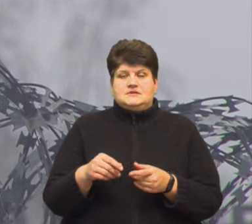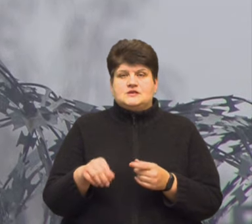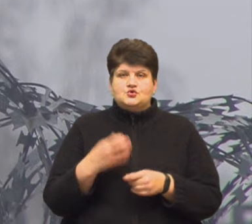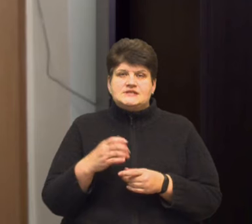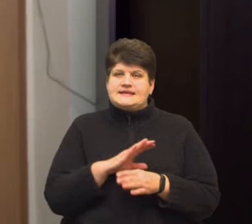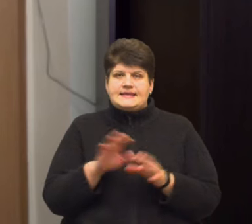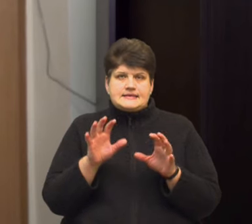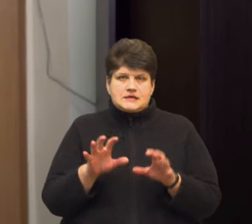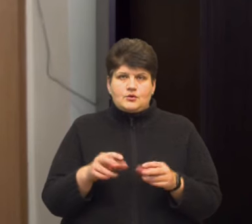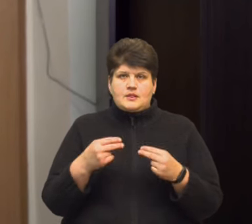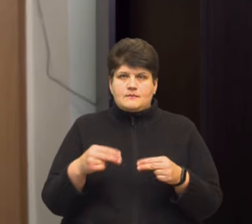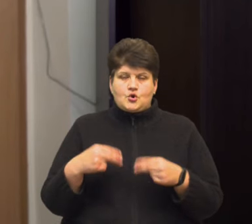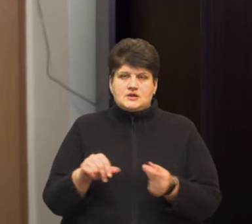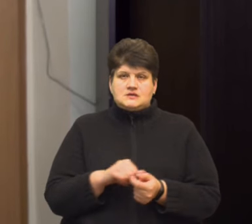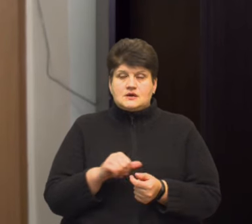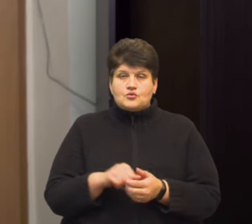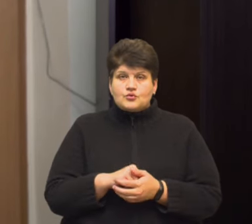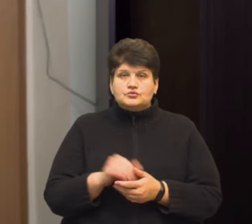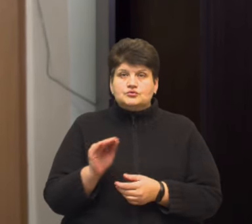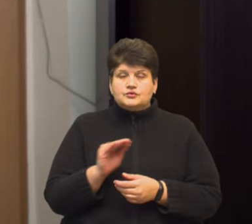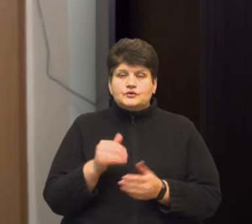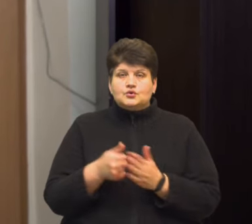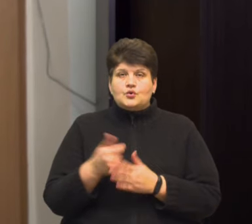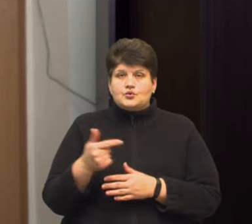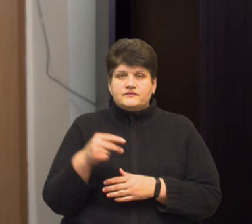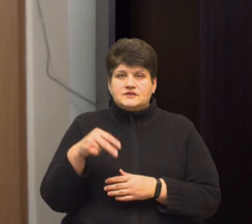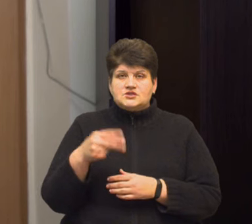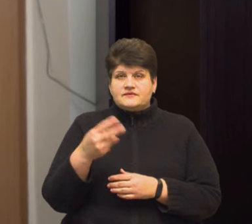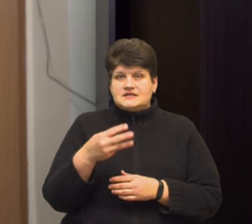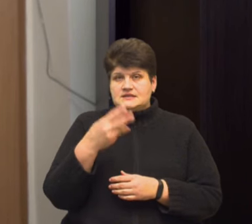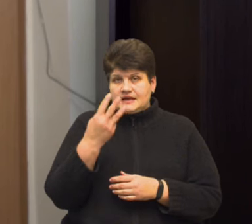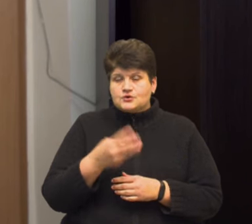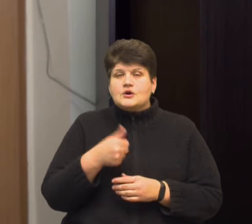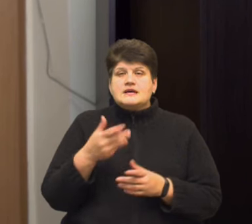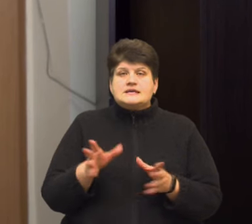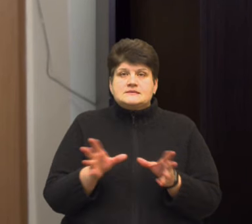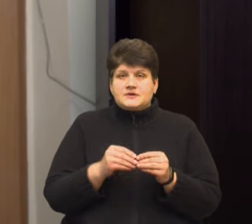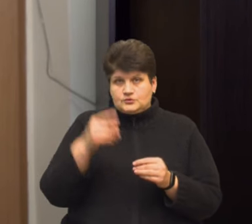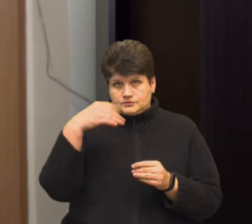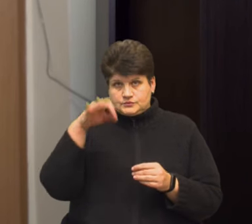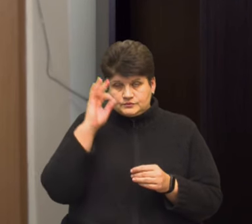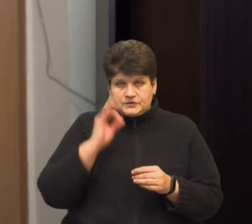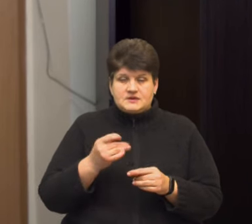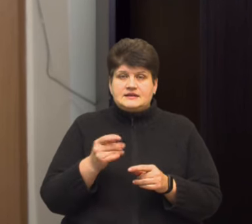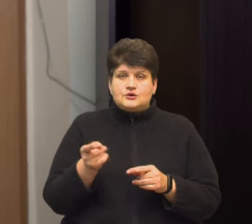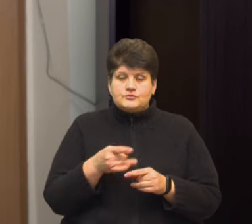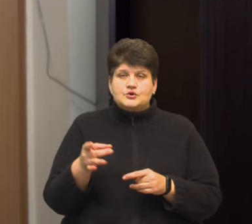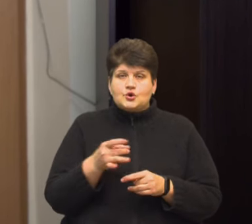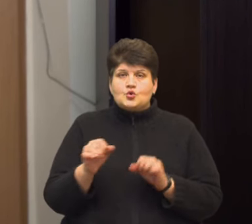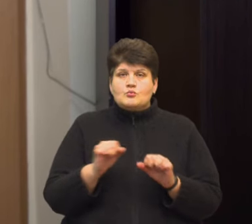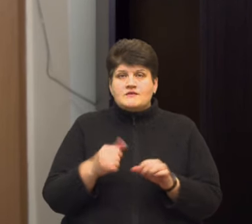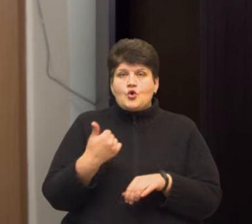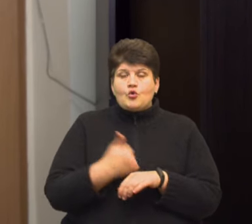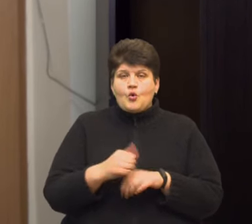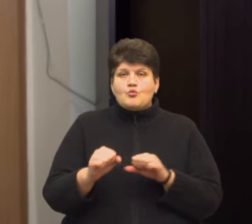софіянчук з Жовтня по грудень 2023го року слідчими спільно з працівниками карного розшуку Тернопільського районного управління головного управління Національної